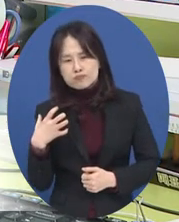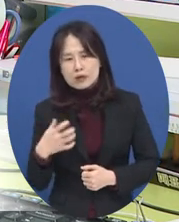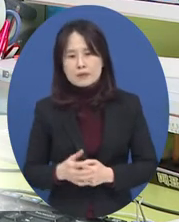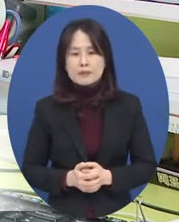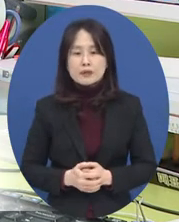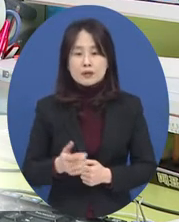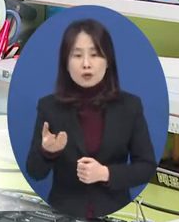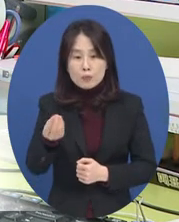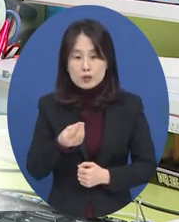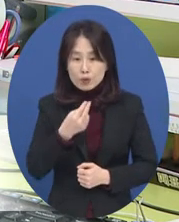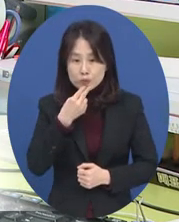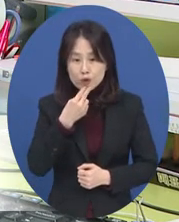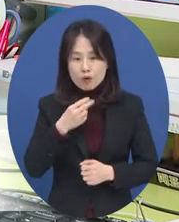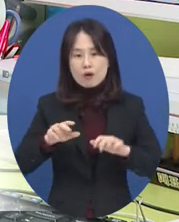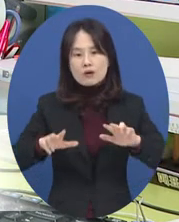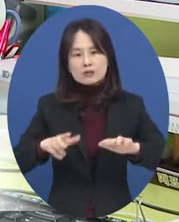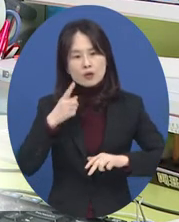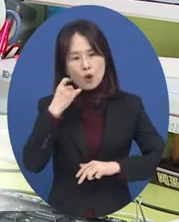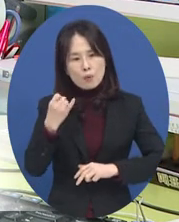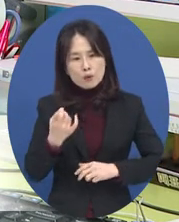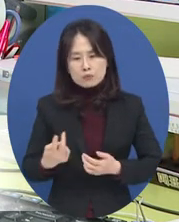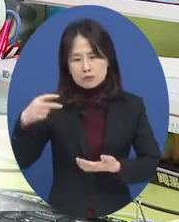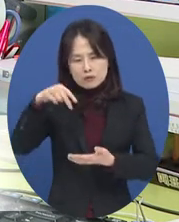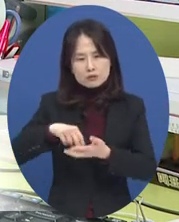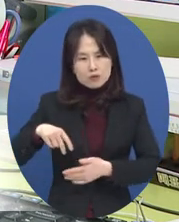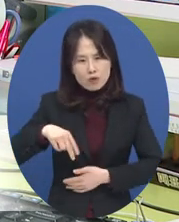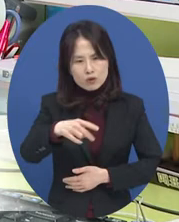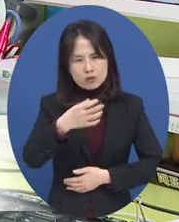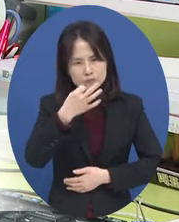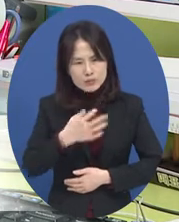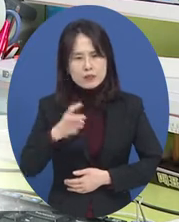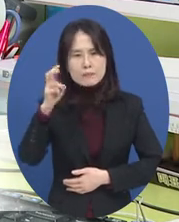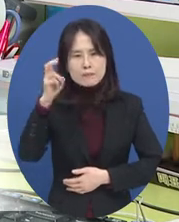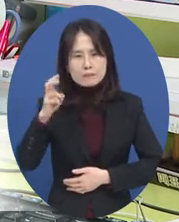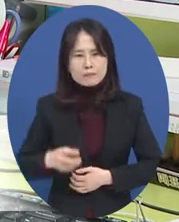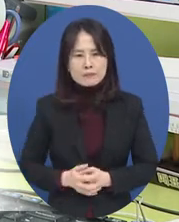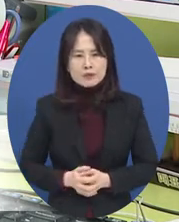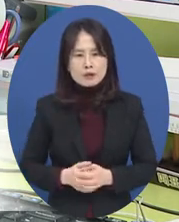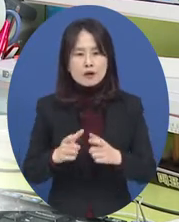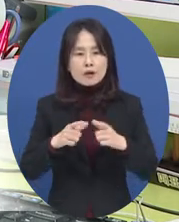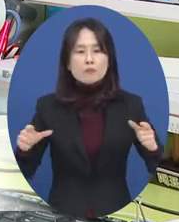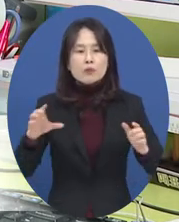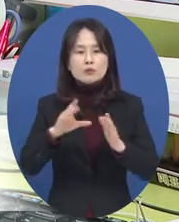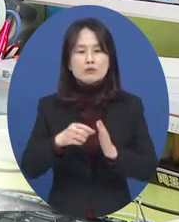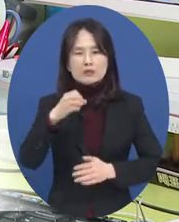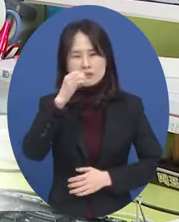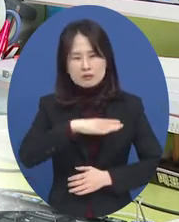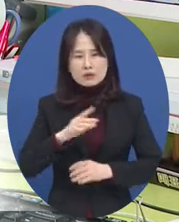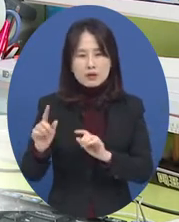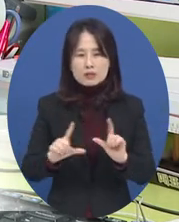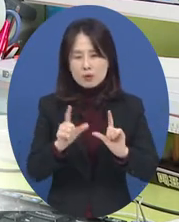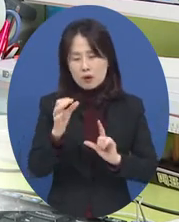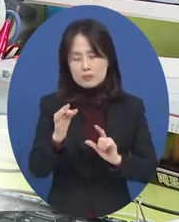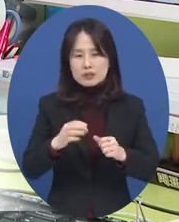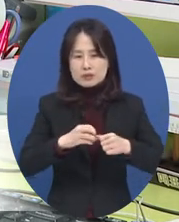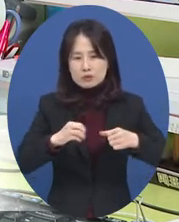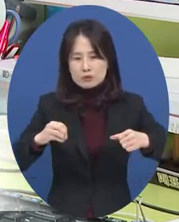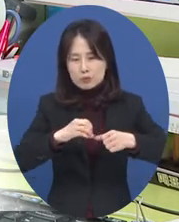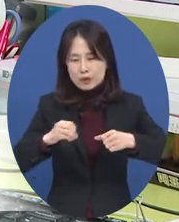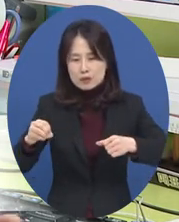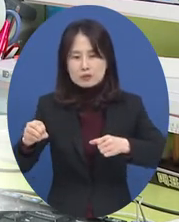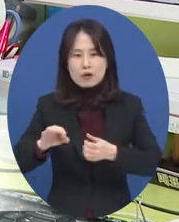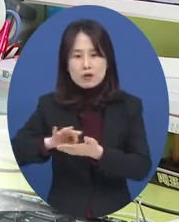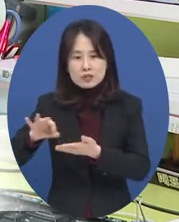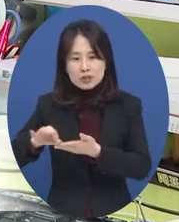그 아니었으면 아마 지금 어머님이 일어나서 걷기도 힘드셨을 거예요. 평상시 그냥 생계에서 쪼개서 하려면은